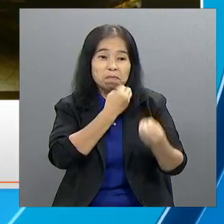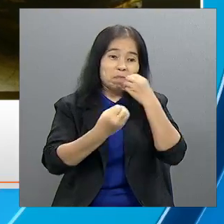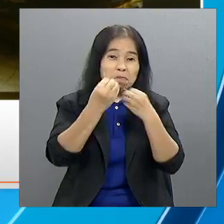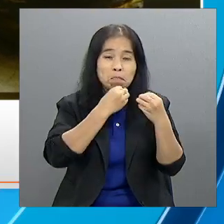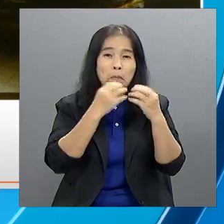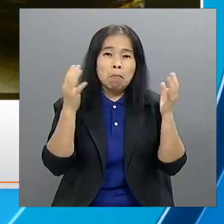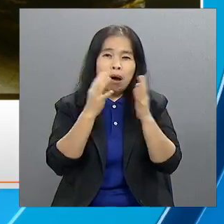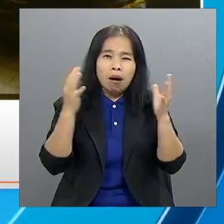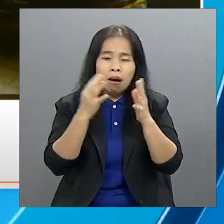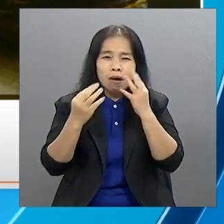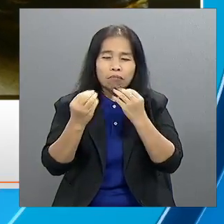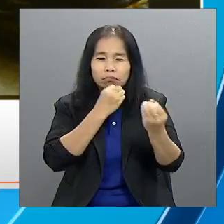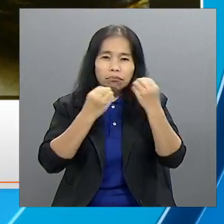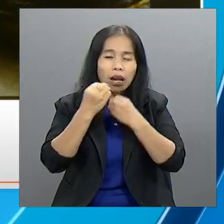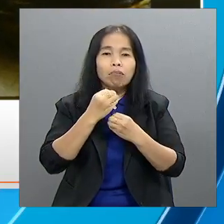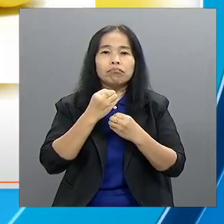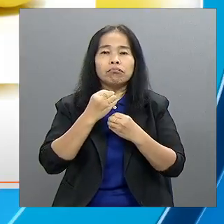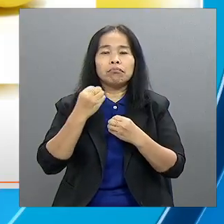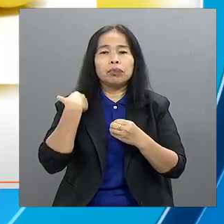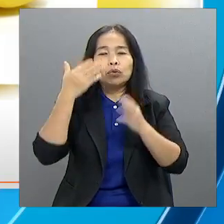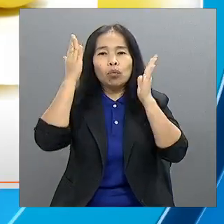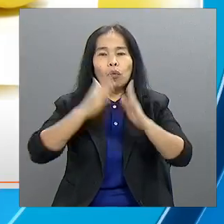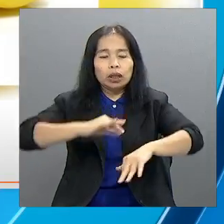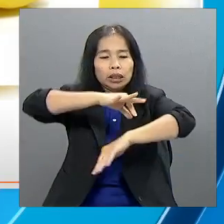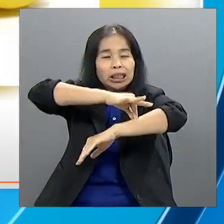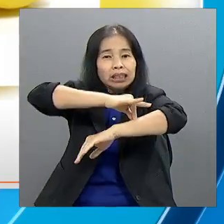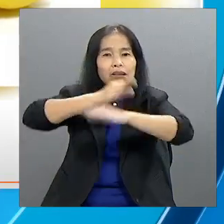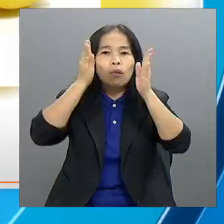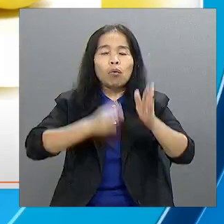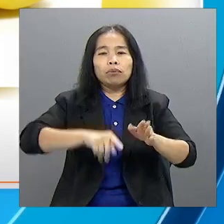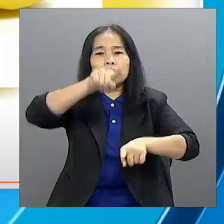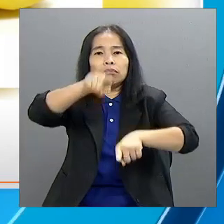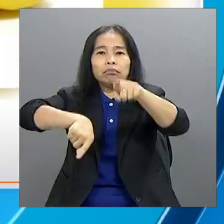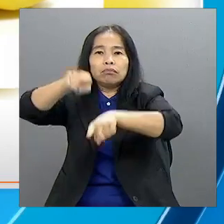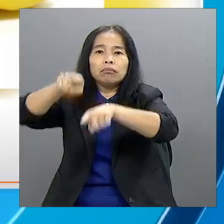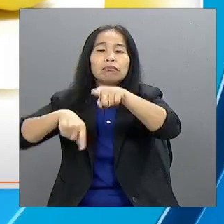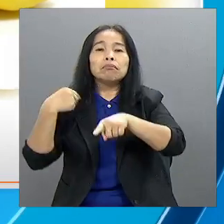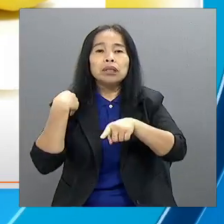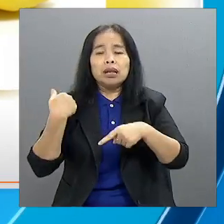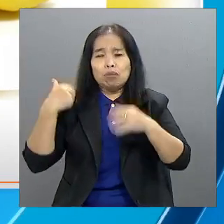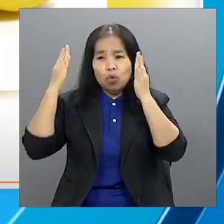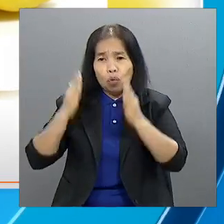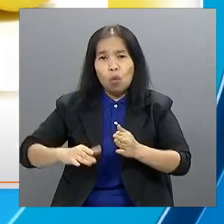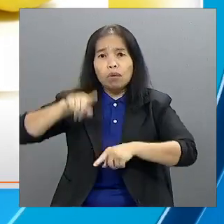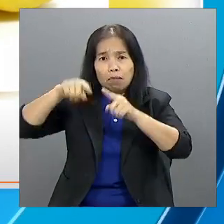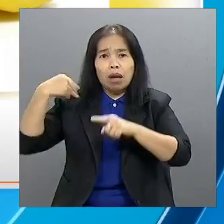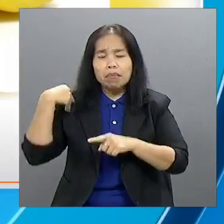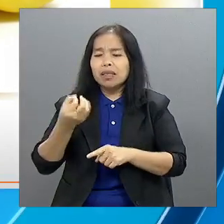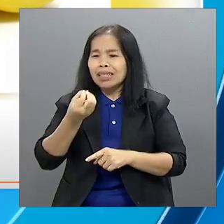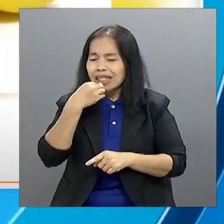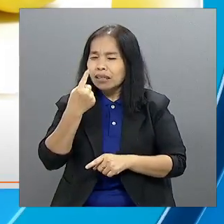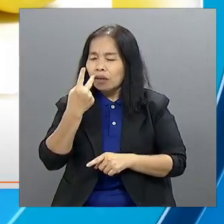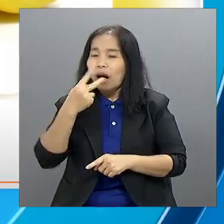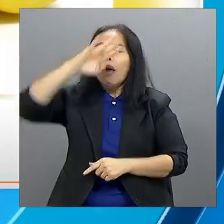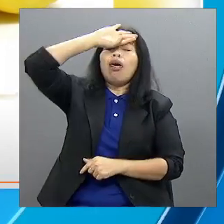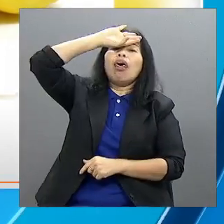ฮะเพราะฉะนั้นแต่ละคนเนี่ยก็ไม่เหมือนกันนะ ครับ มีรายงานบางคนกินไปแค่ 2-3 เม็ดก็ไม่สบายมีอาการนะ